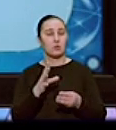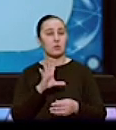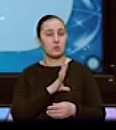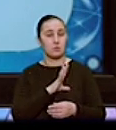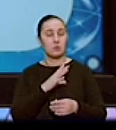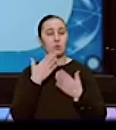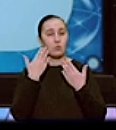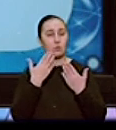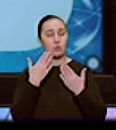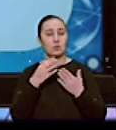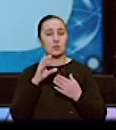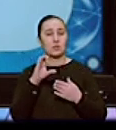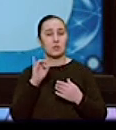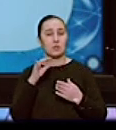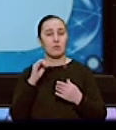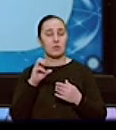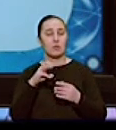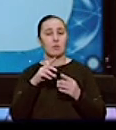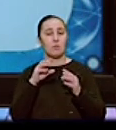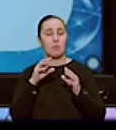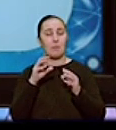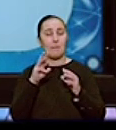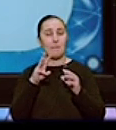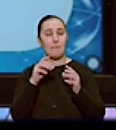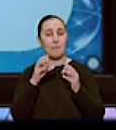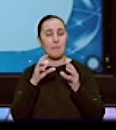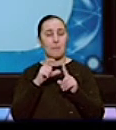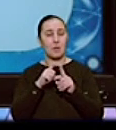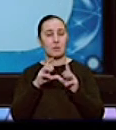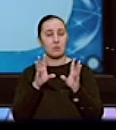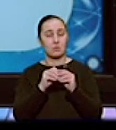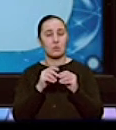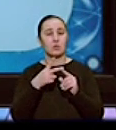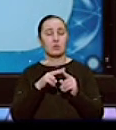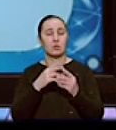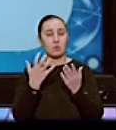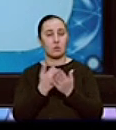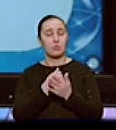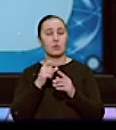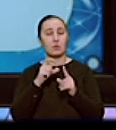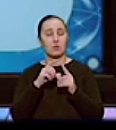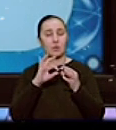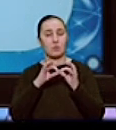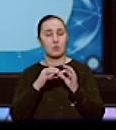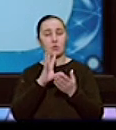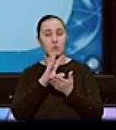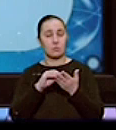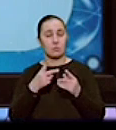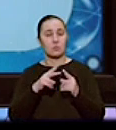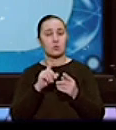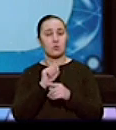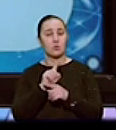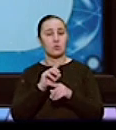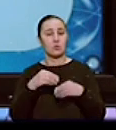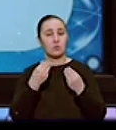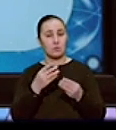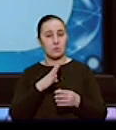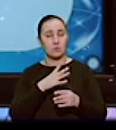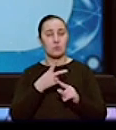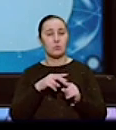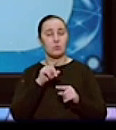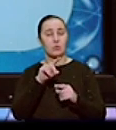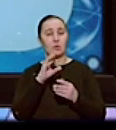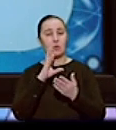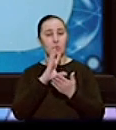edi. O'qing, sifatlarni ma'nodoshlarini topib, namunadek guruhlab yozing topshirig'i berilgan edi.